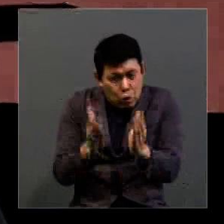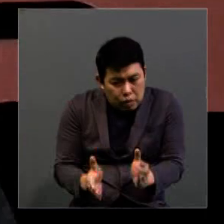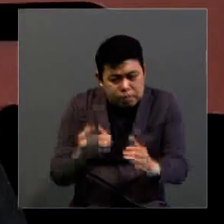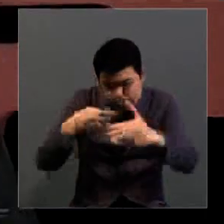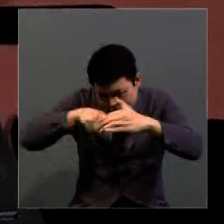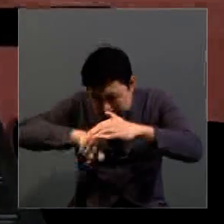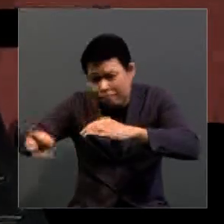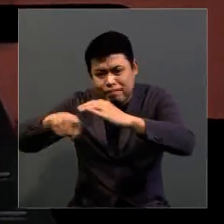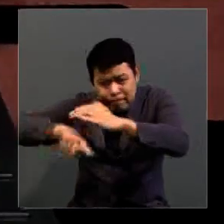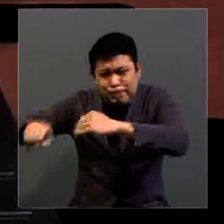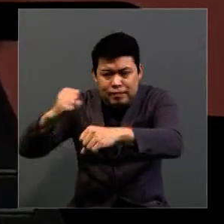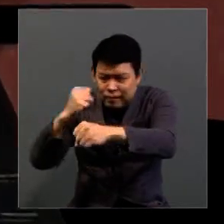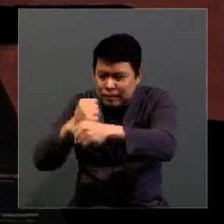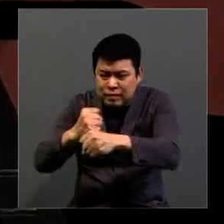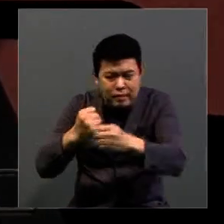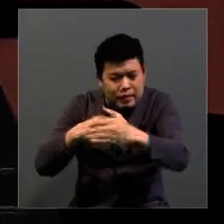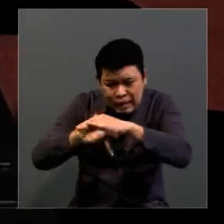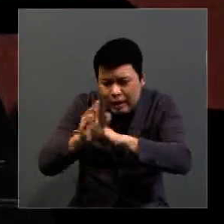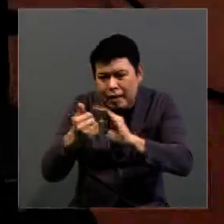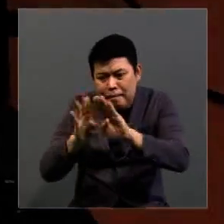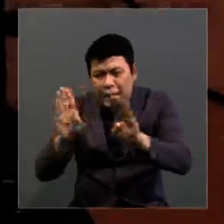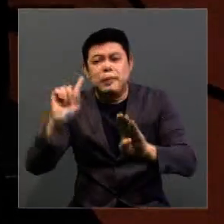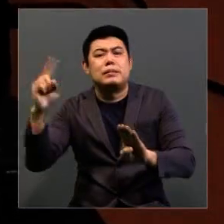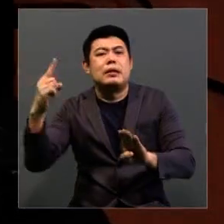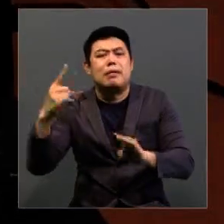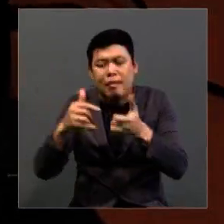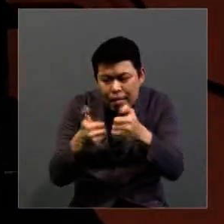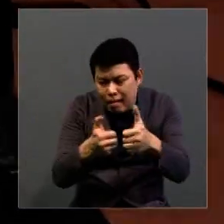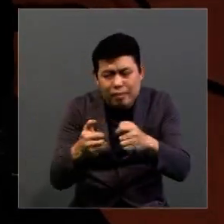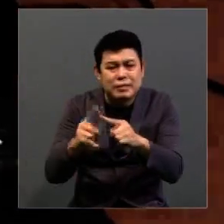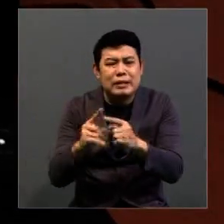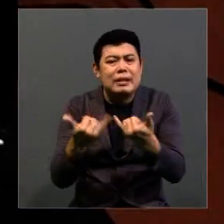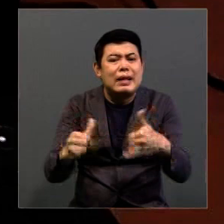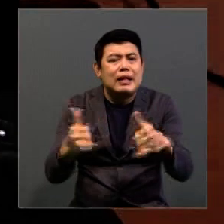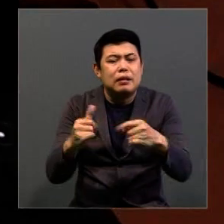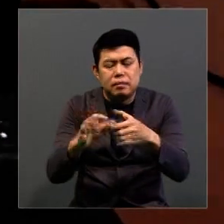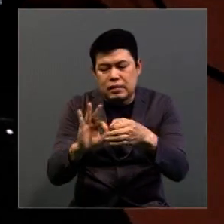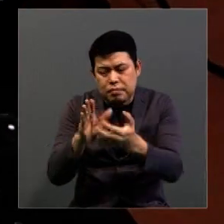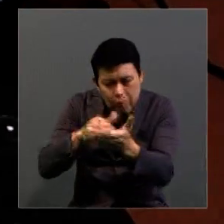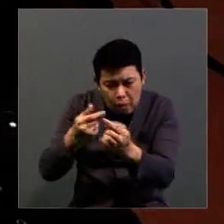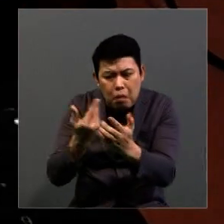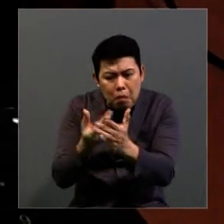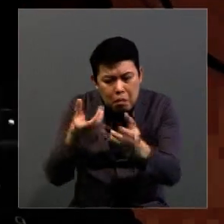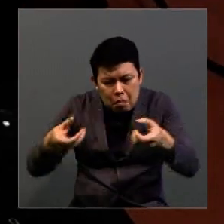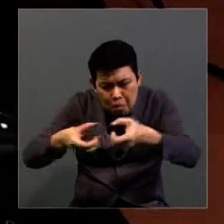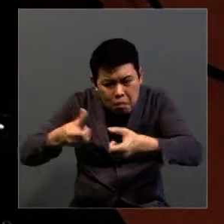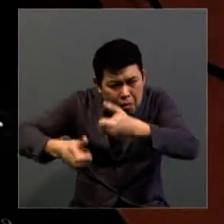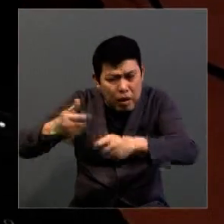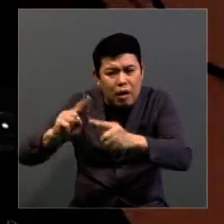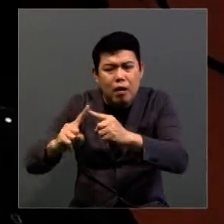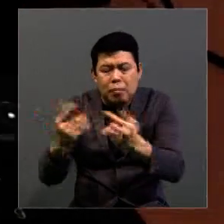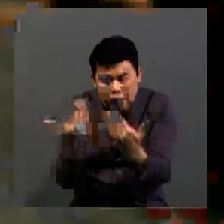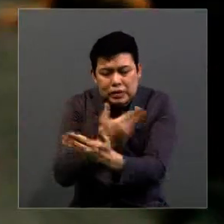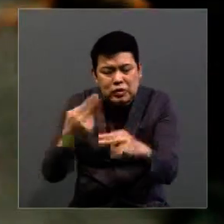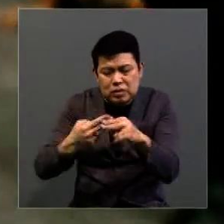ที่มุดไปใช้ช่องทางธรรมชาติในการลักลอบเปิดใหม่หรือไปเล่นเนี่ยอยู่เสมอๆแล้วก็เปิดใหม่โดยใช้ชื่อที่คล้ายๆกัน